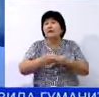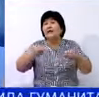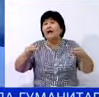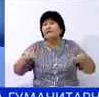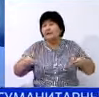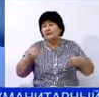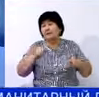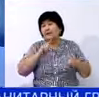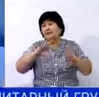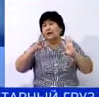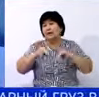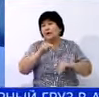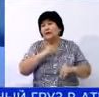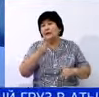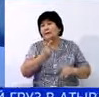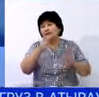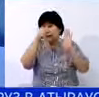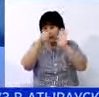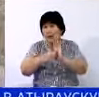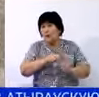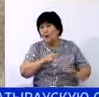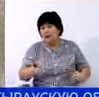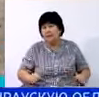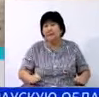на брифинге по итогам работы за первое полугодие.